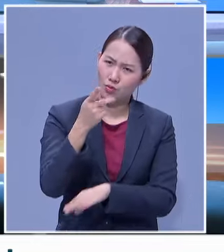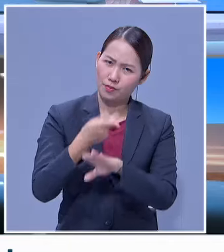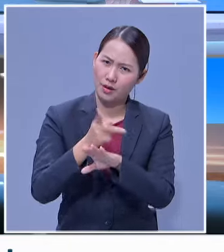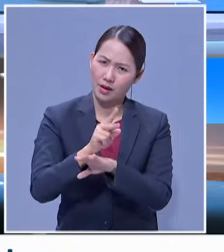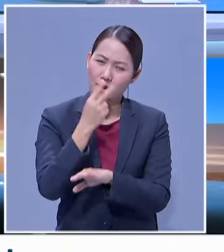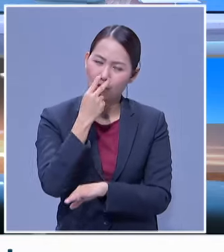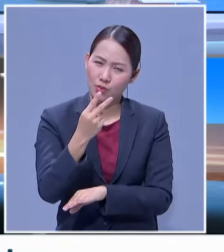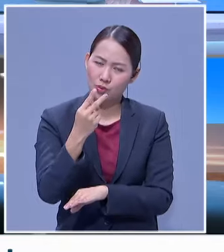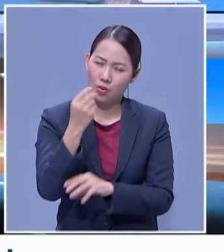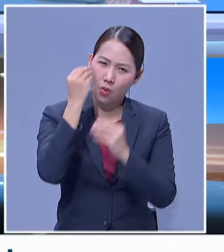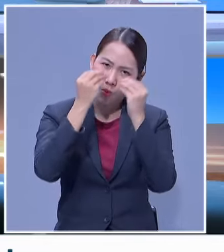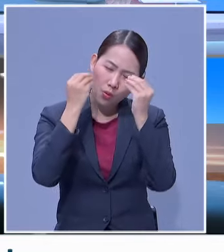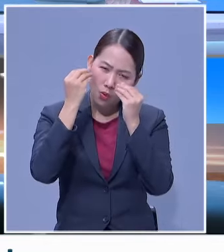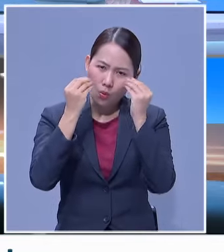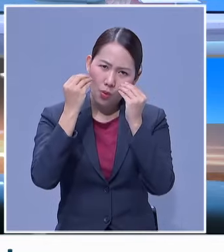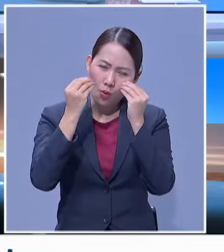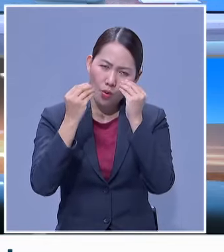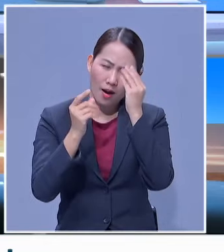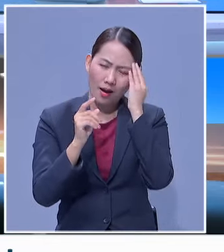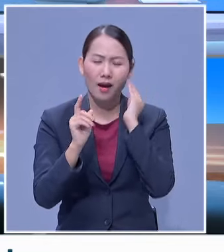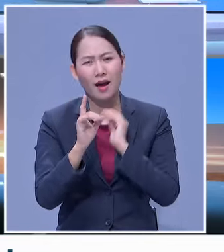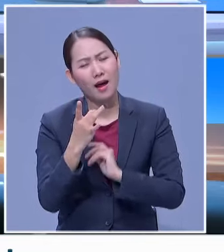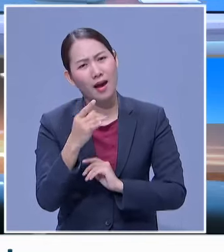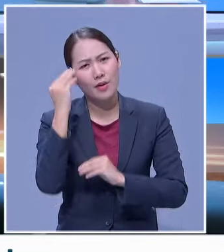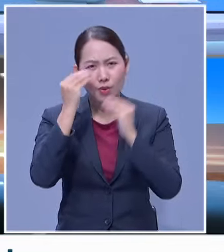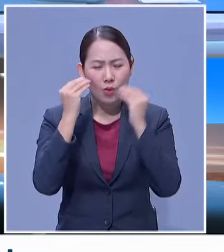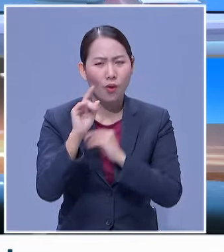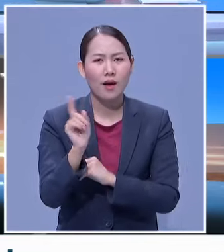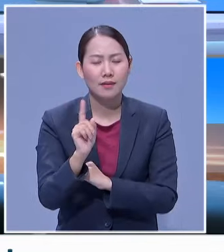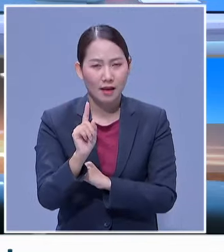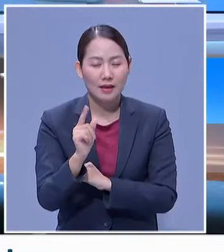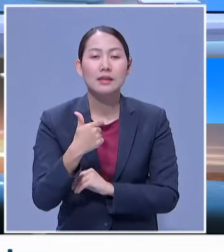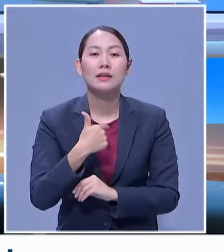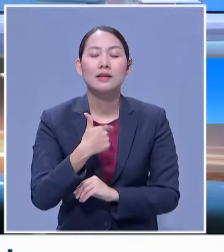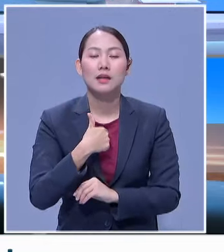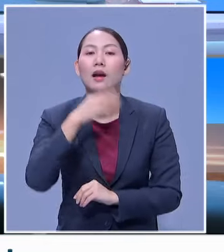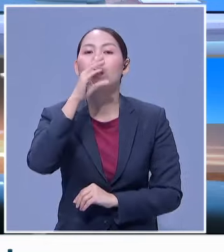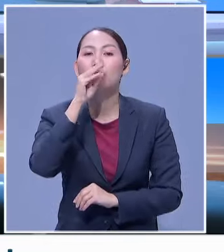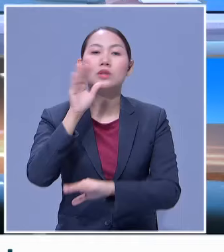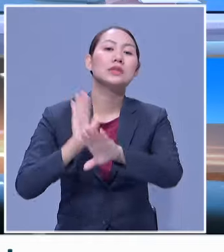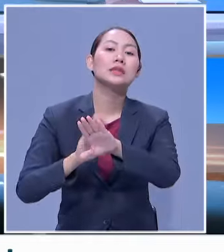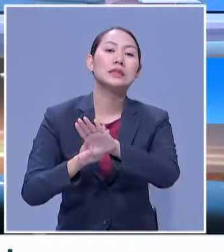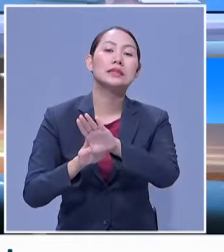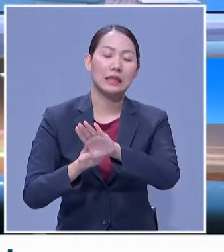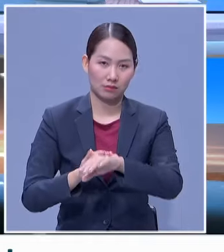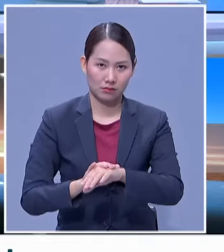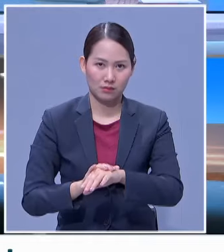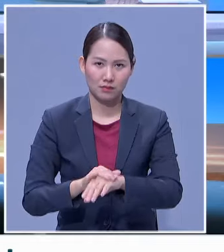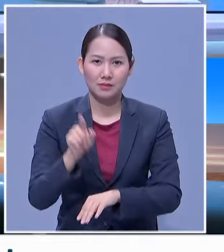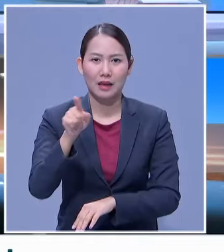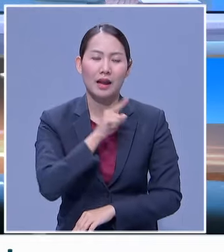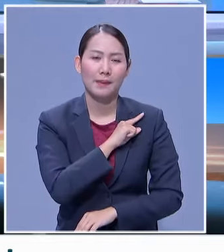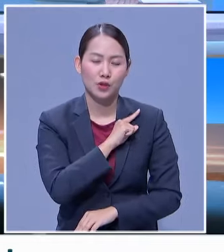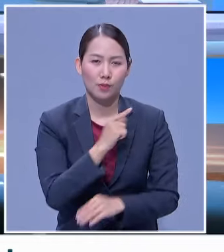ก็เลยอยากช่วยอยากช่วยดึงสติให้แล้วก็มองว่าถ้าณตอนนั้นไม่สามารถทำได้ก็ควรให้รองประธานอีกคน